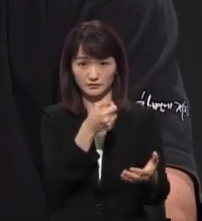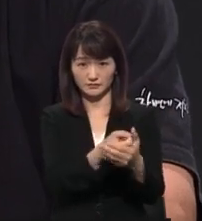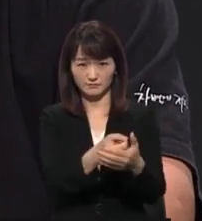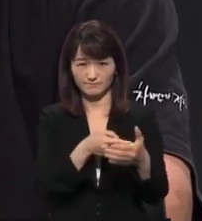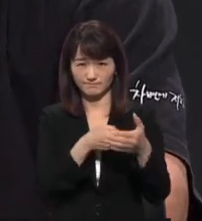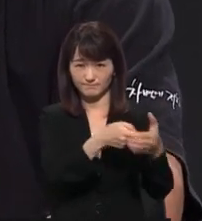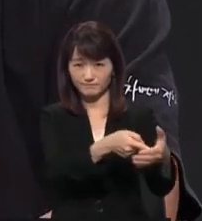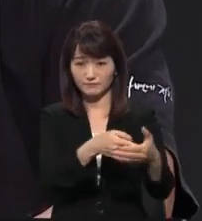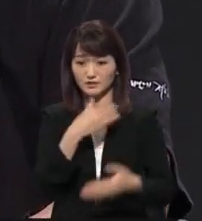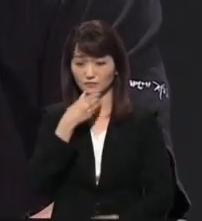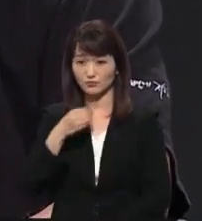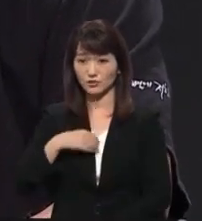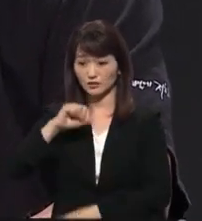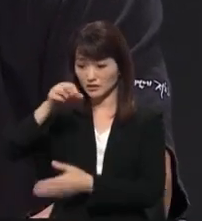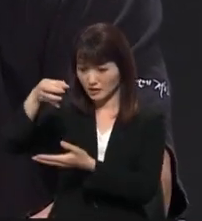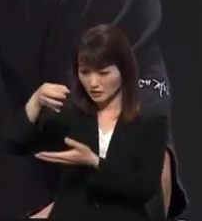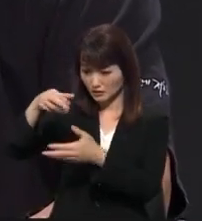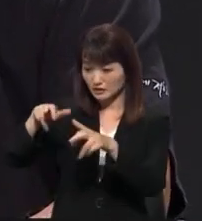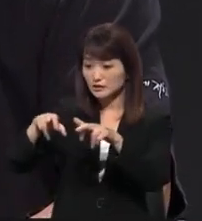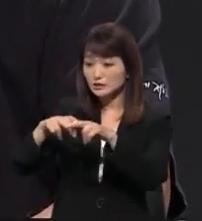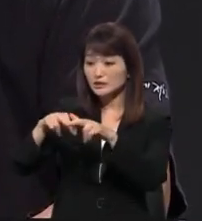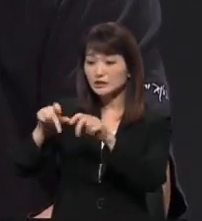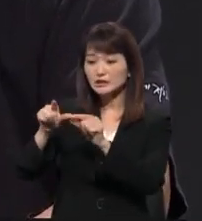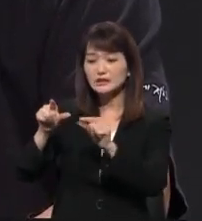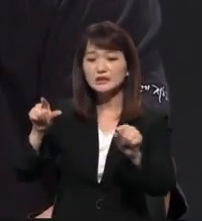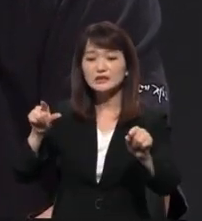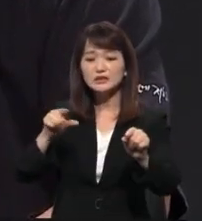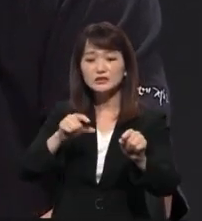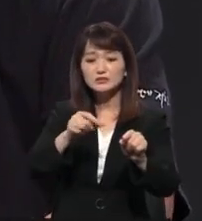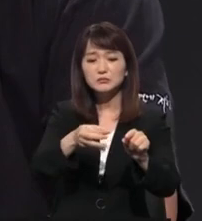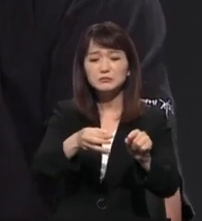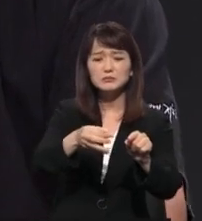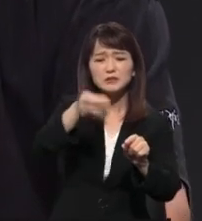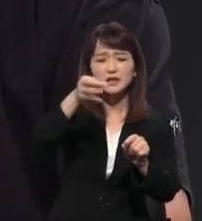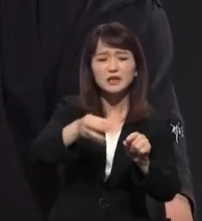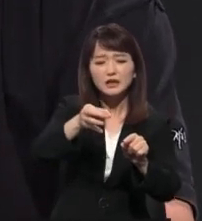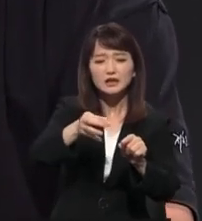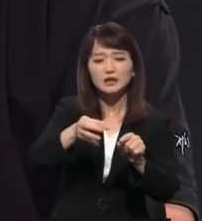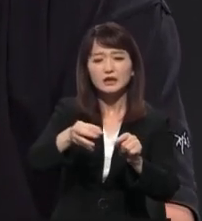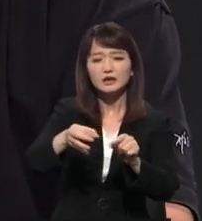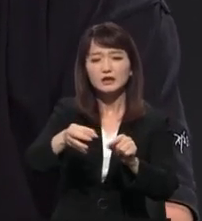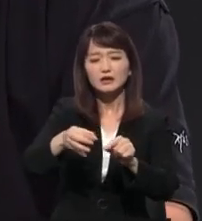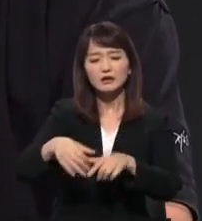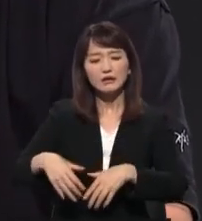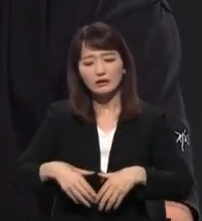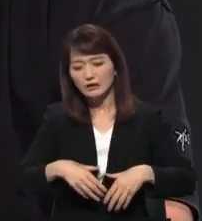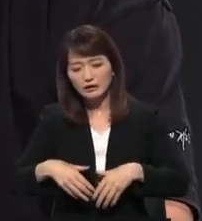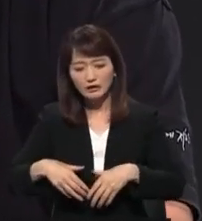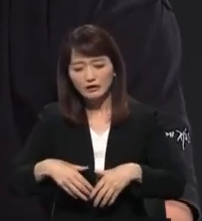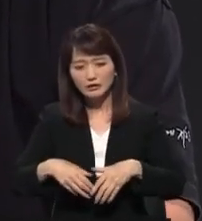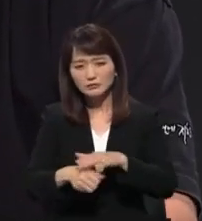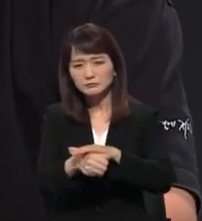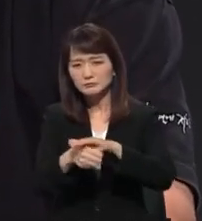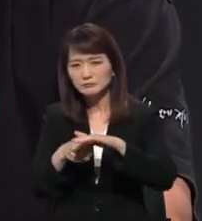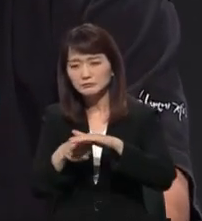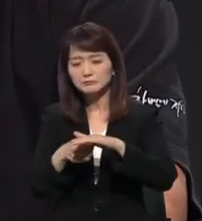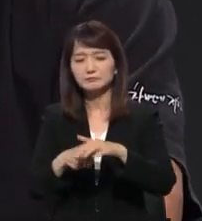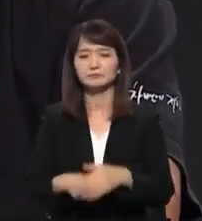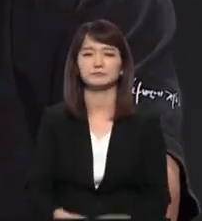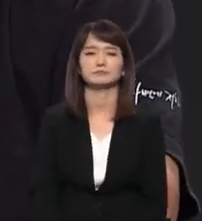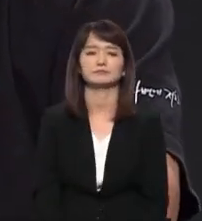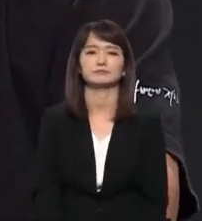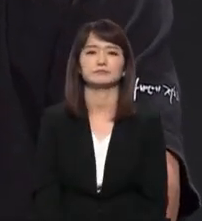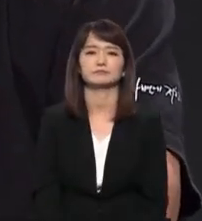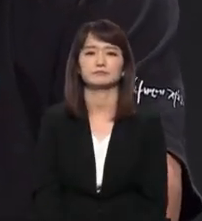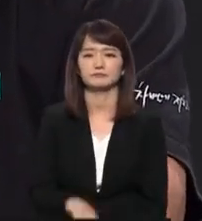있으면서 복제산에 장애인 예산의 일부 증액에 대해서는 이렇게 우유 분할하냐라는 얘기였습니다 전장인의